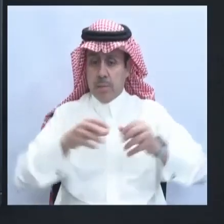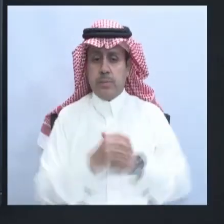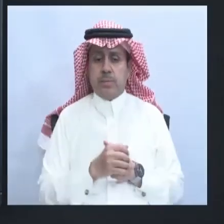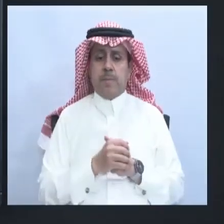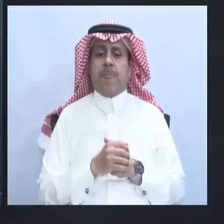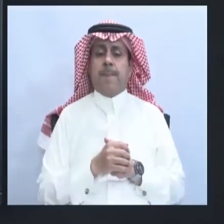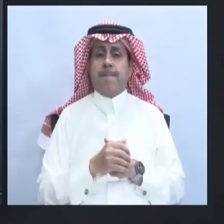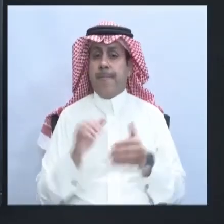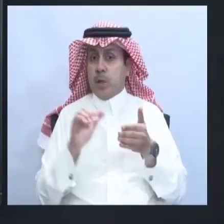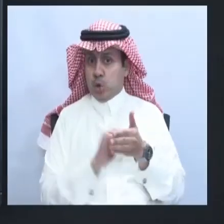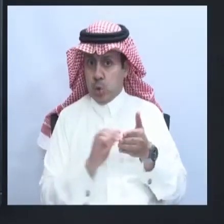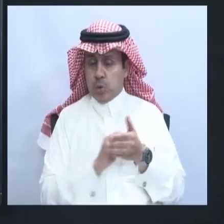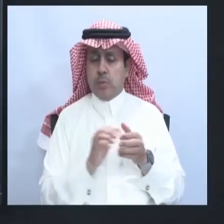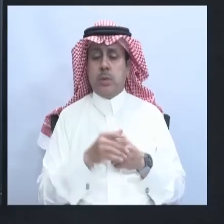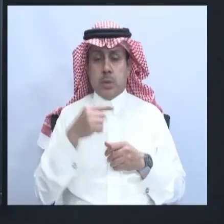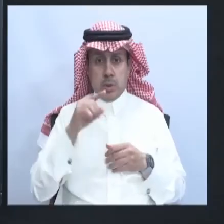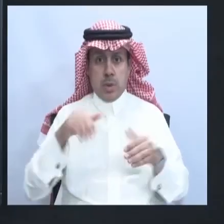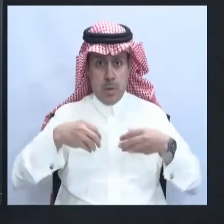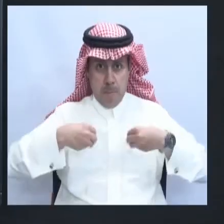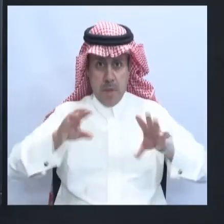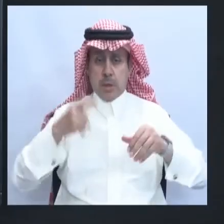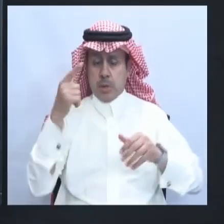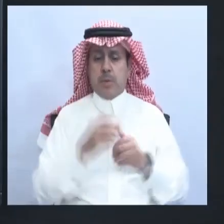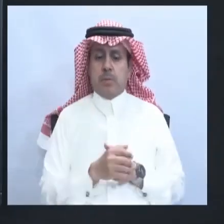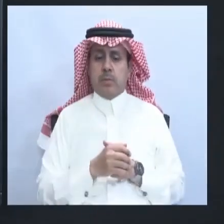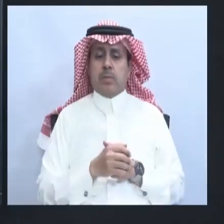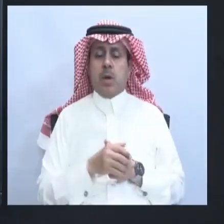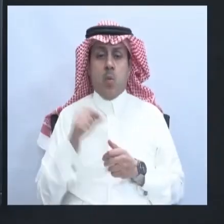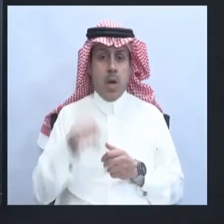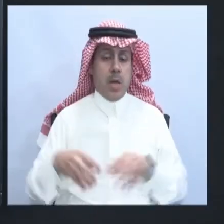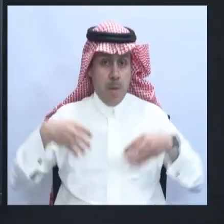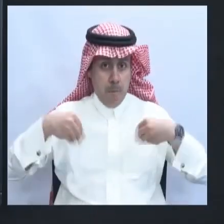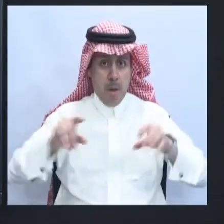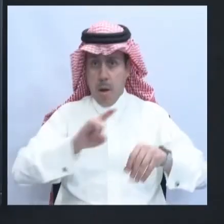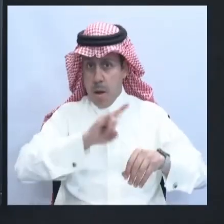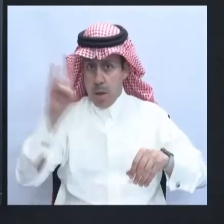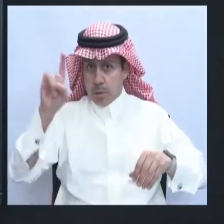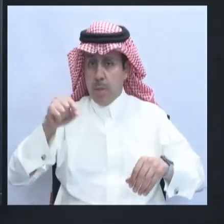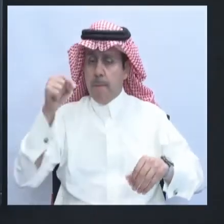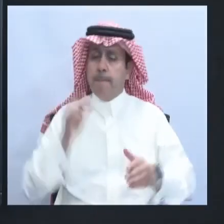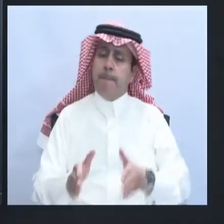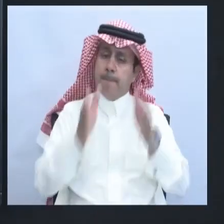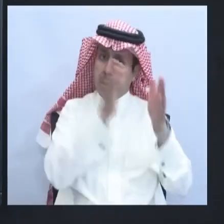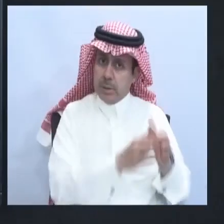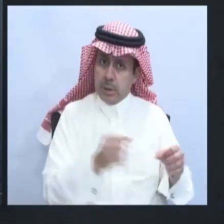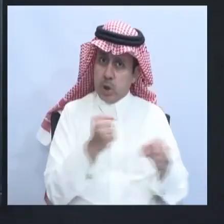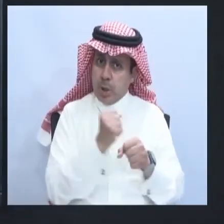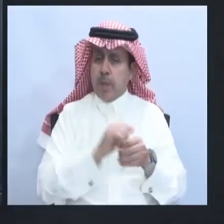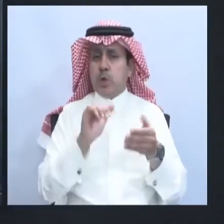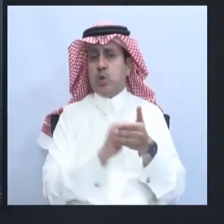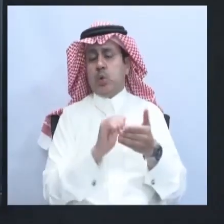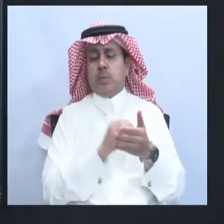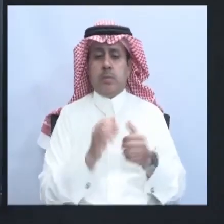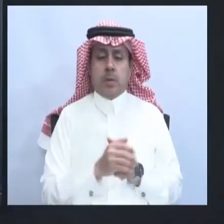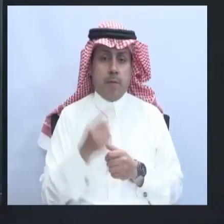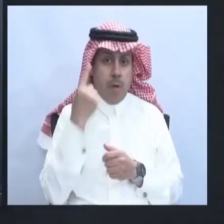بالشروط المعتبره لصحه البيع وهي سبعه وان البيع لا يصح الا بعد استكمال هذه الشروط